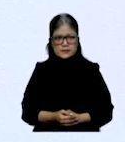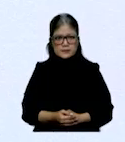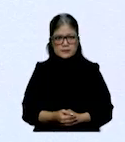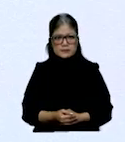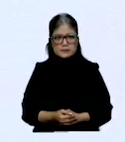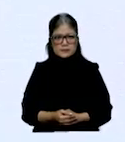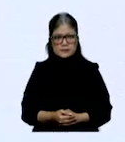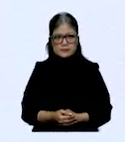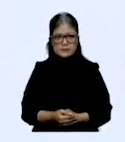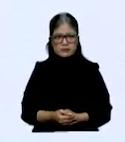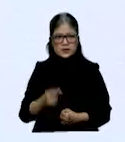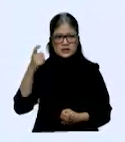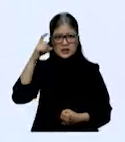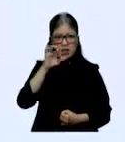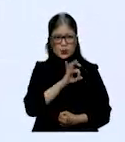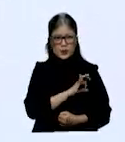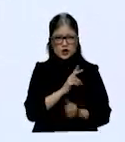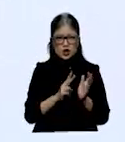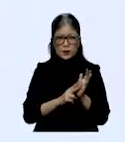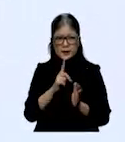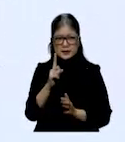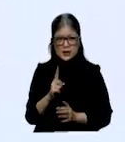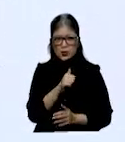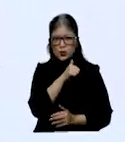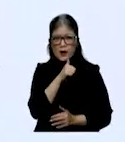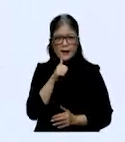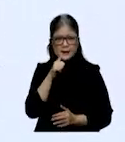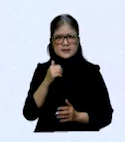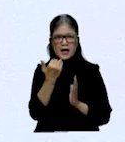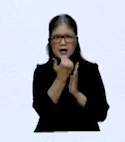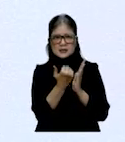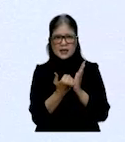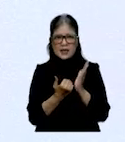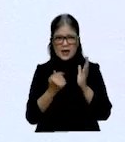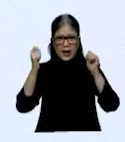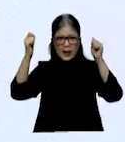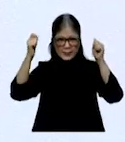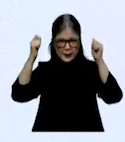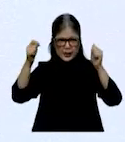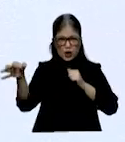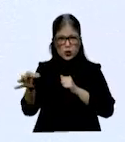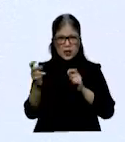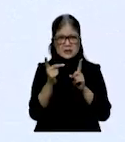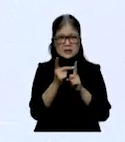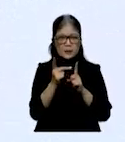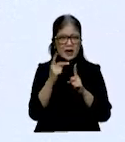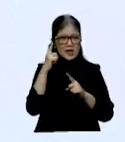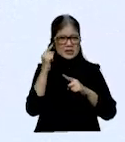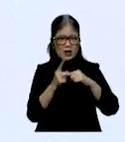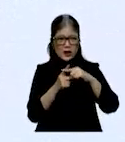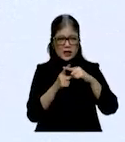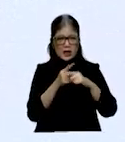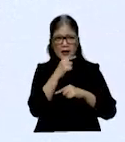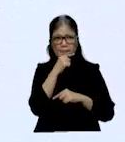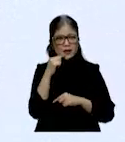sementara itu pemirsa calon Presiden nomor urut 1 Anis Baswedan menggelar kampanye di Kota Semarang Jawa Tengah Minggu sore